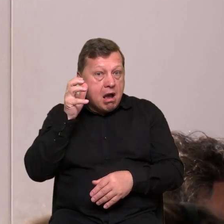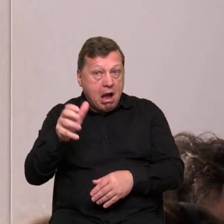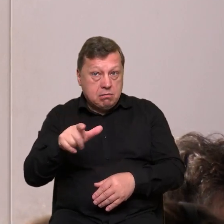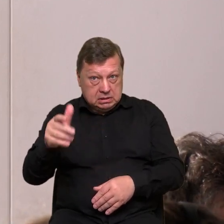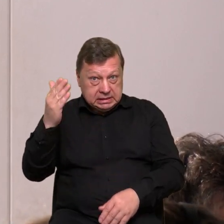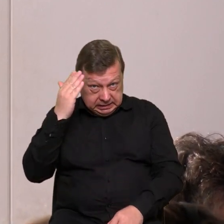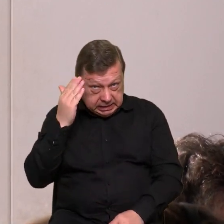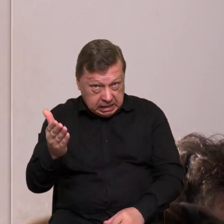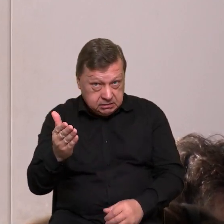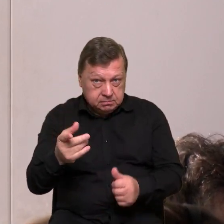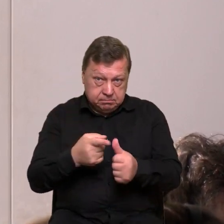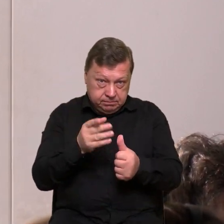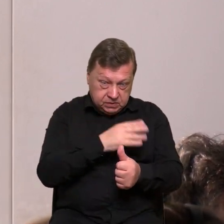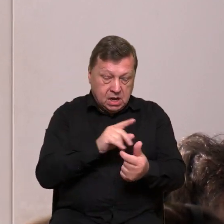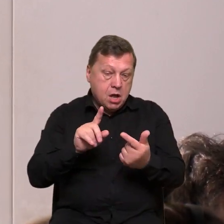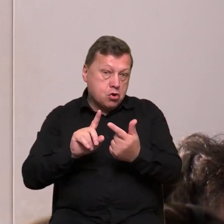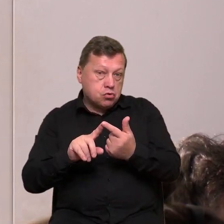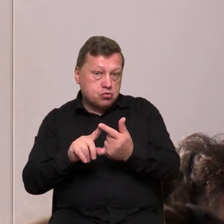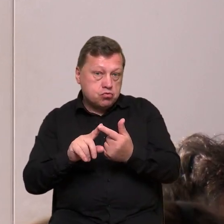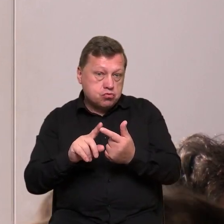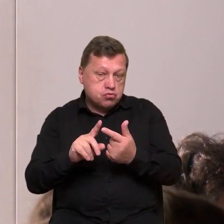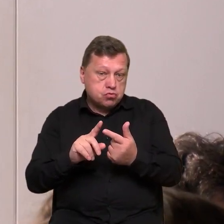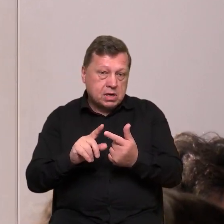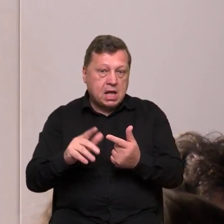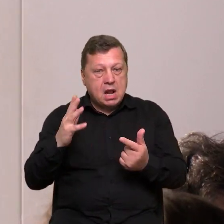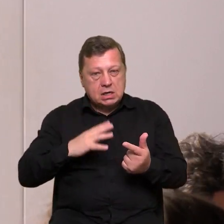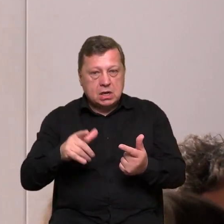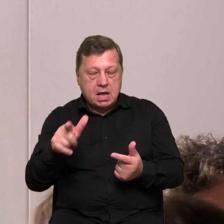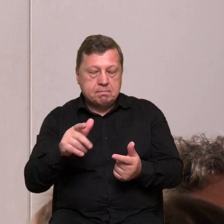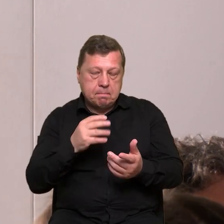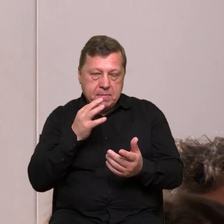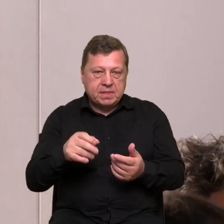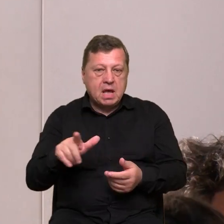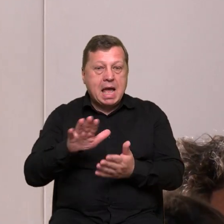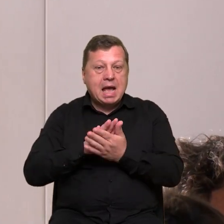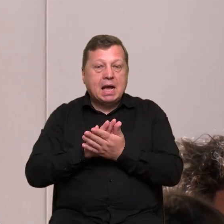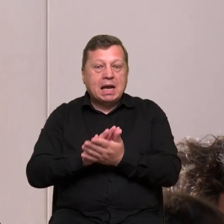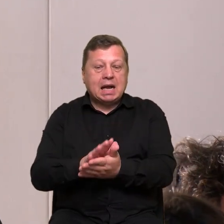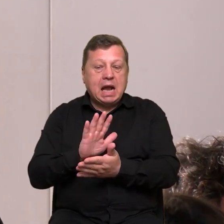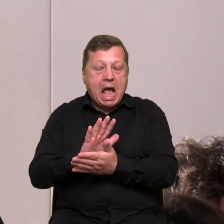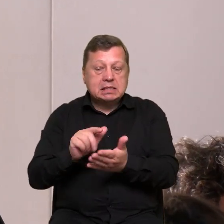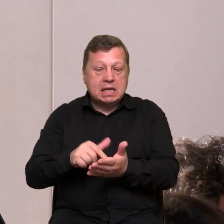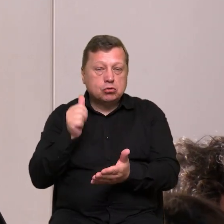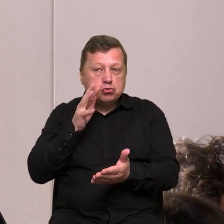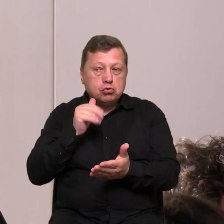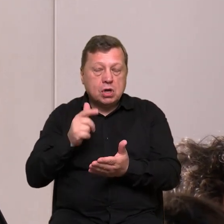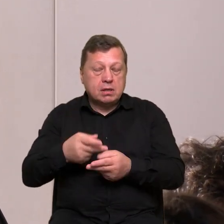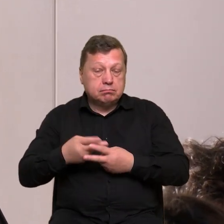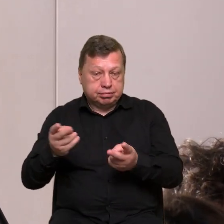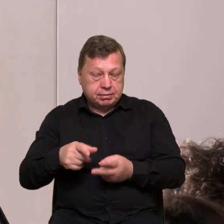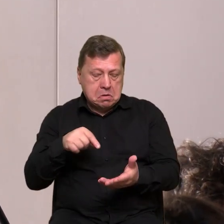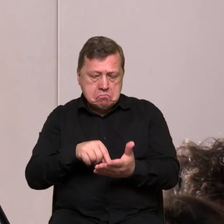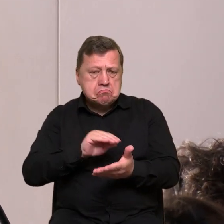To jest jedno pierwsze pytanie, a drugie może takie trochę lżejsze pytanie, bo przeczytałam w gazetce, która wychodzi codziennie, że została